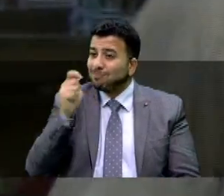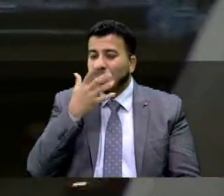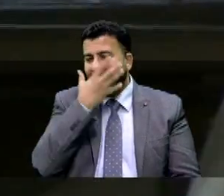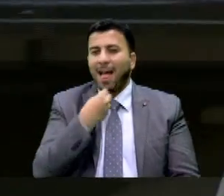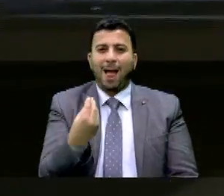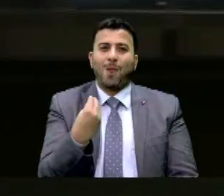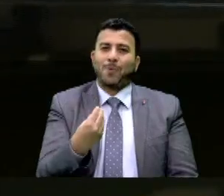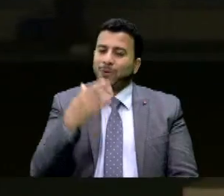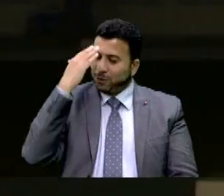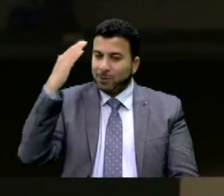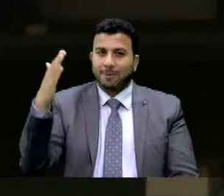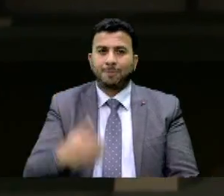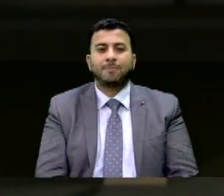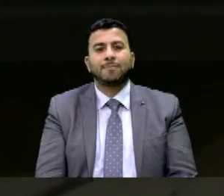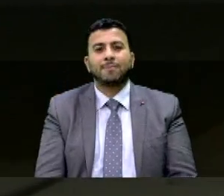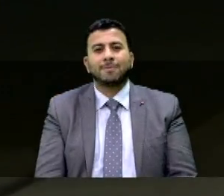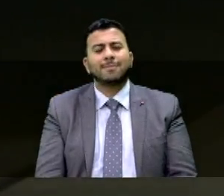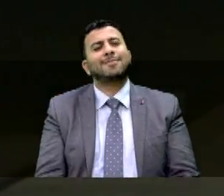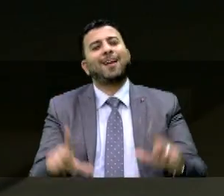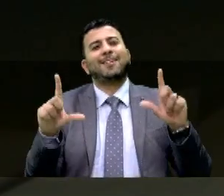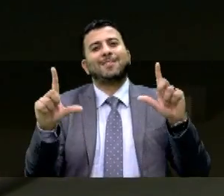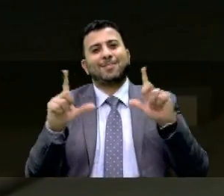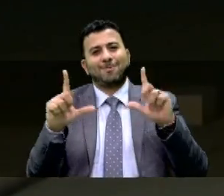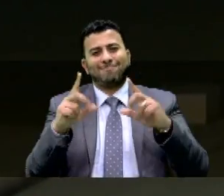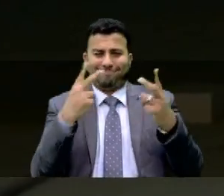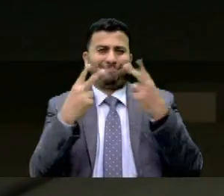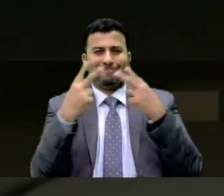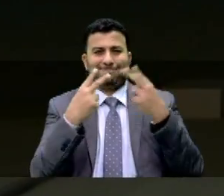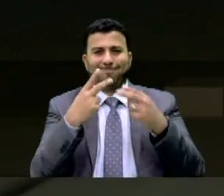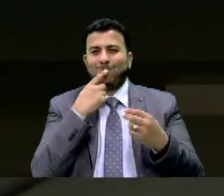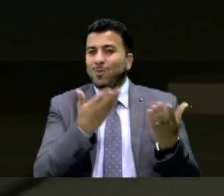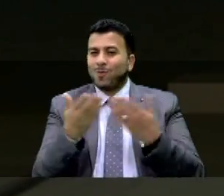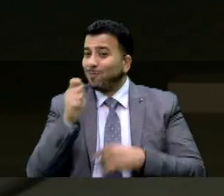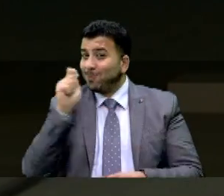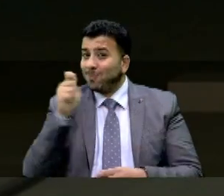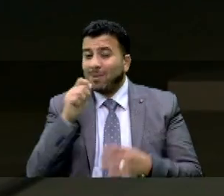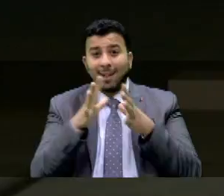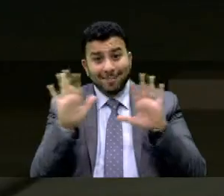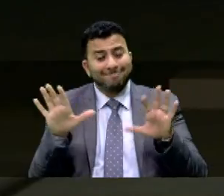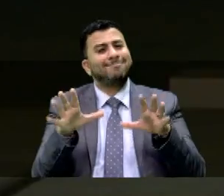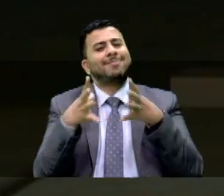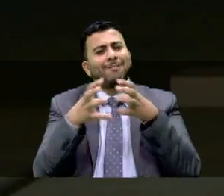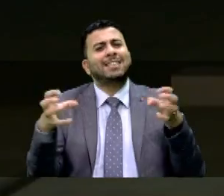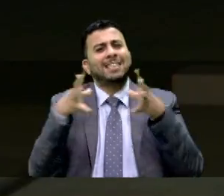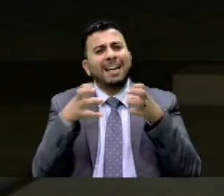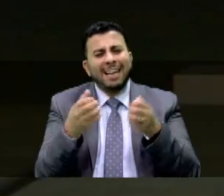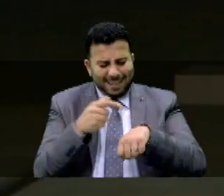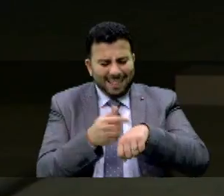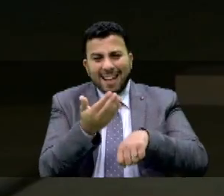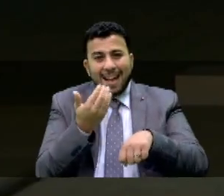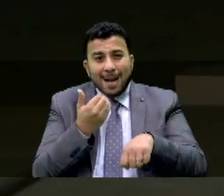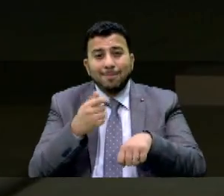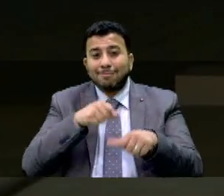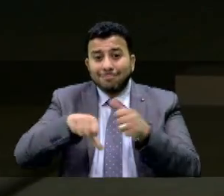الجميلة. إذن مشاهدينا الكرام، كان معنا ضيفنا الكريم، وهذه هي التفاصيل قبيل انطلاق مهرجان أضواء